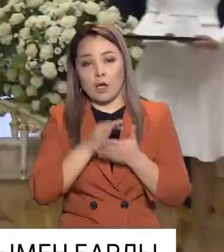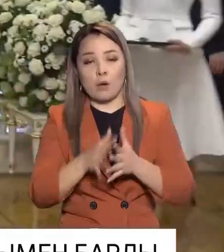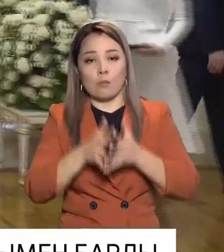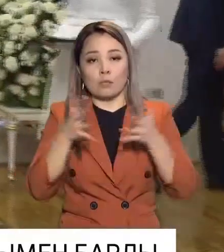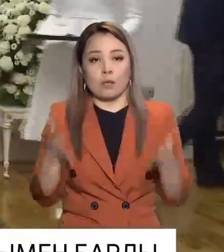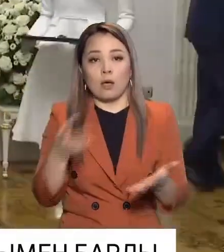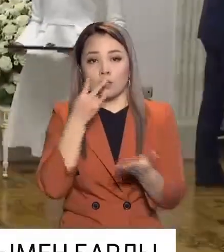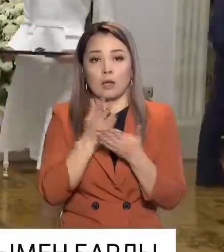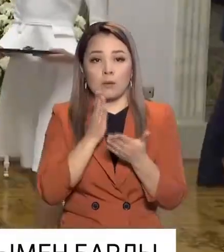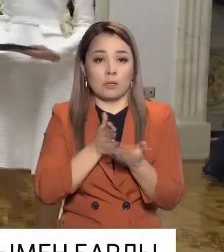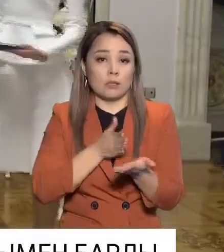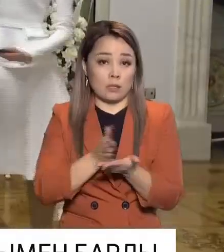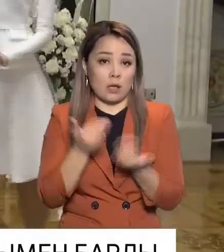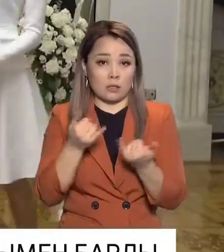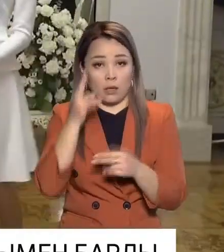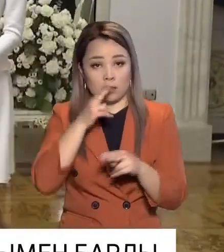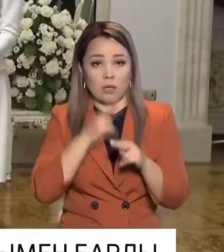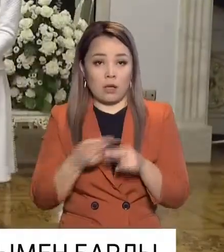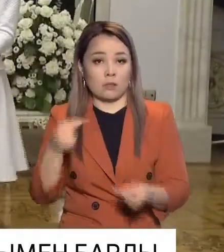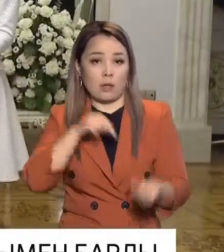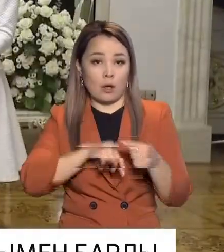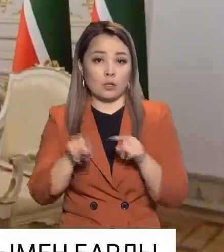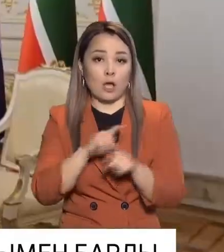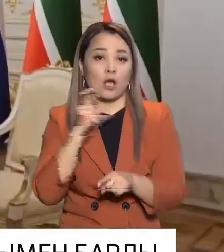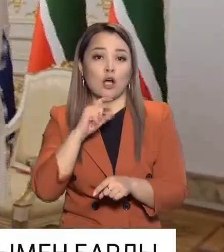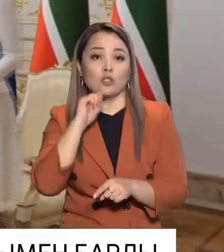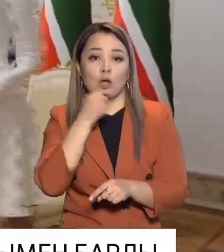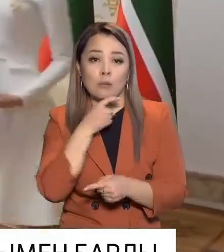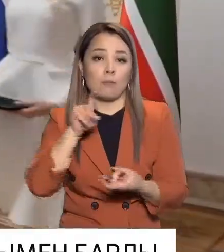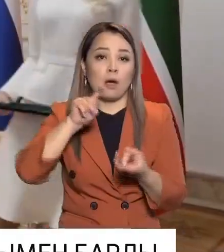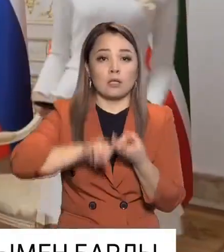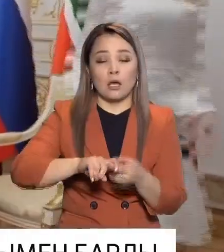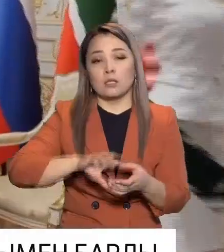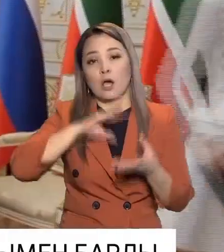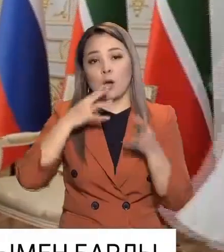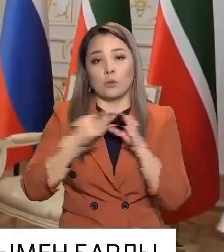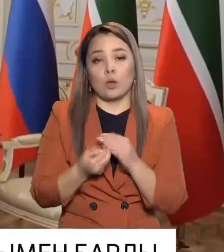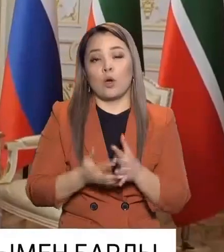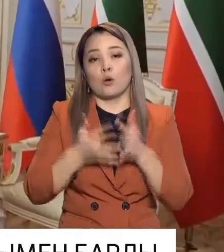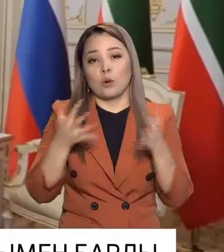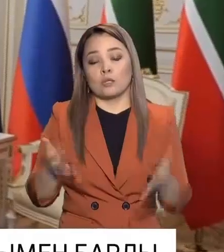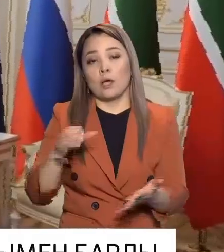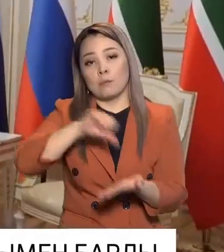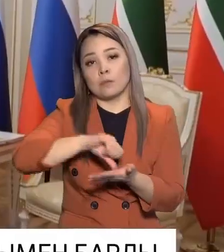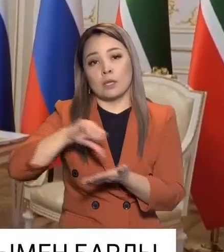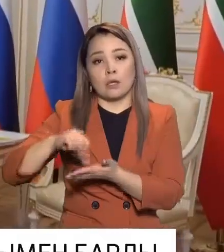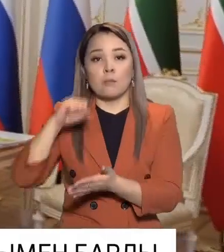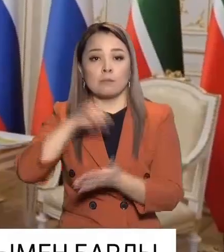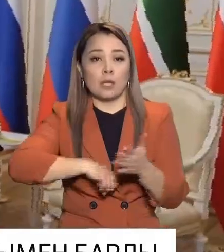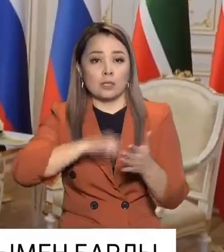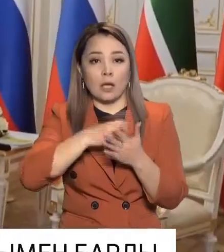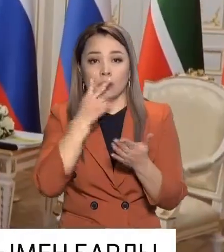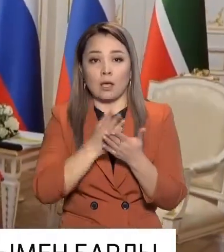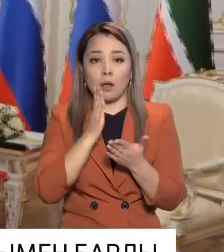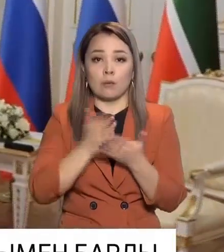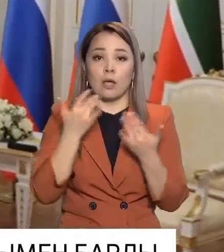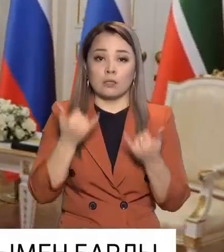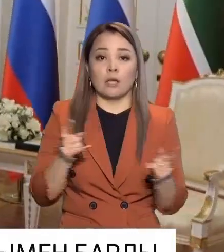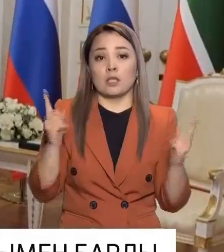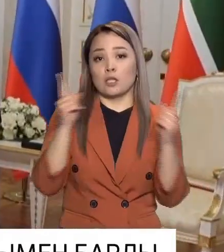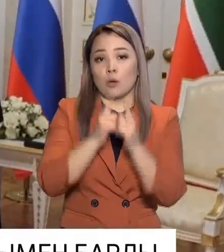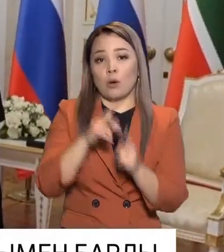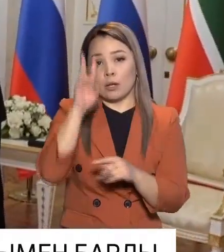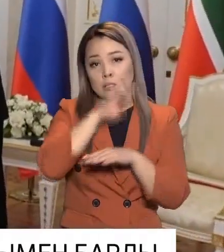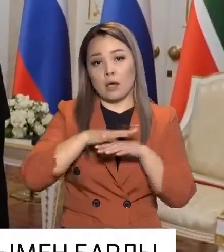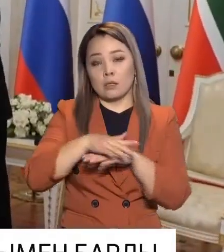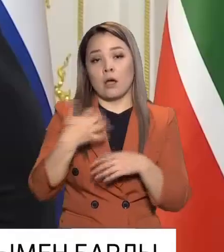кеңейтуге бейілді. Екі елдің ағайындық қарым-қатынасы экономикалық байланысты нығайтуға үлкен сеп. Кездесу соңында Рустам Миниханов елдер